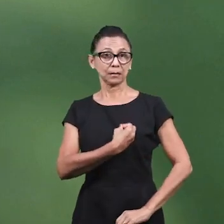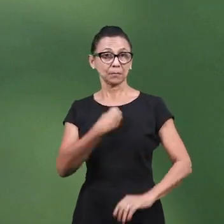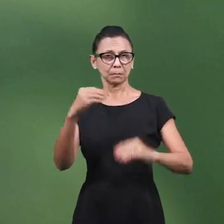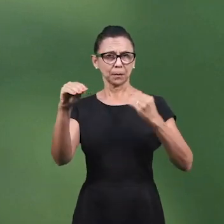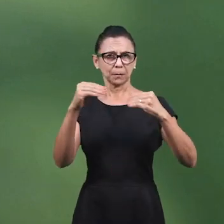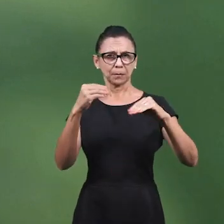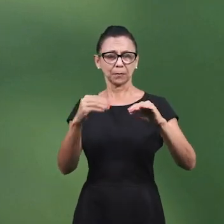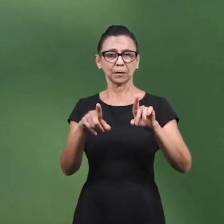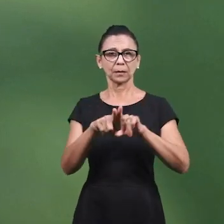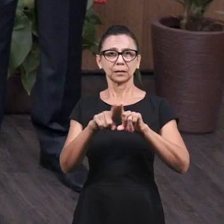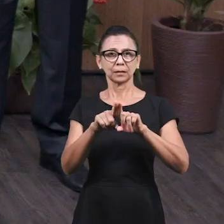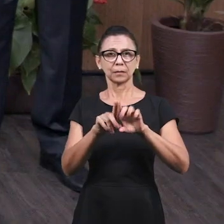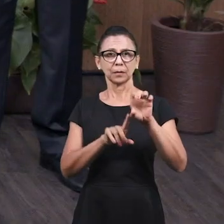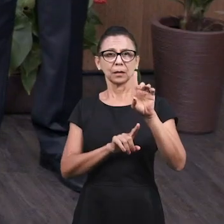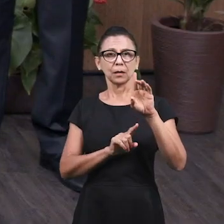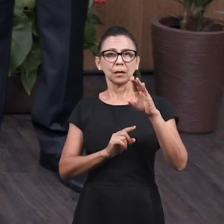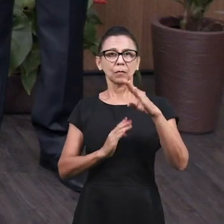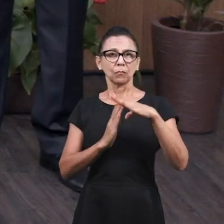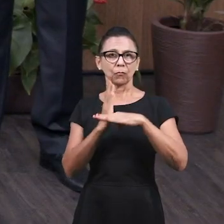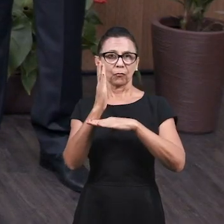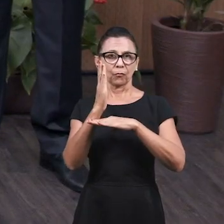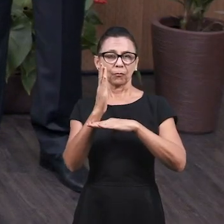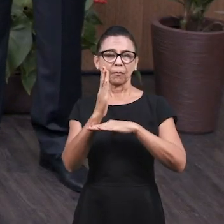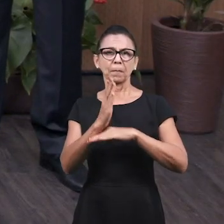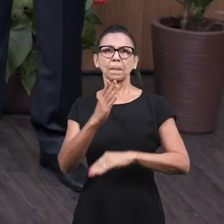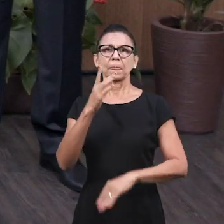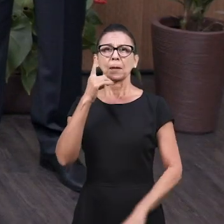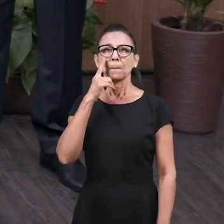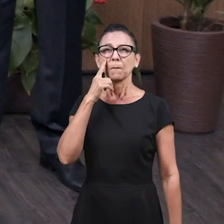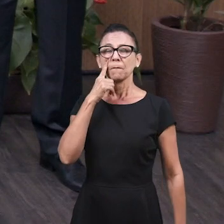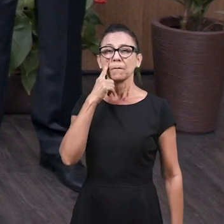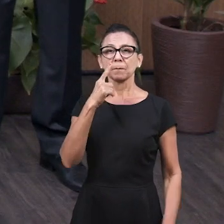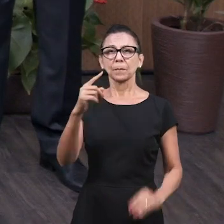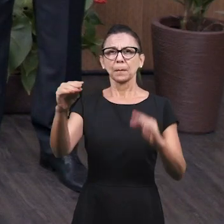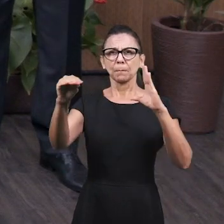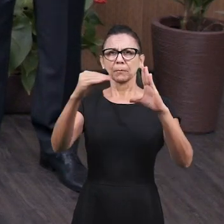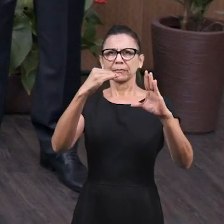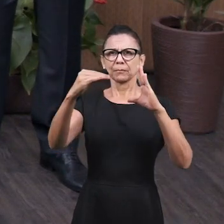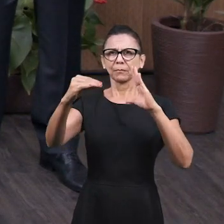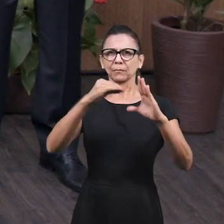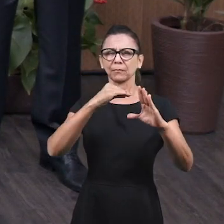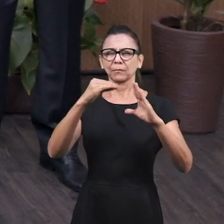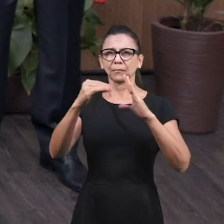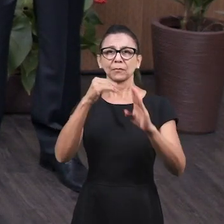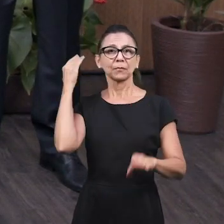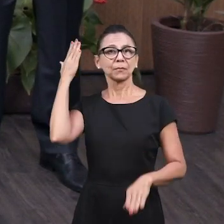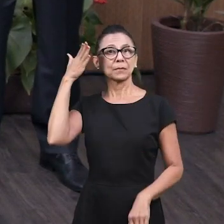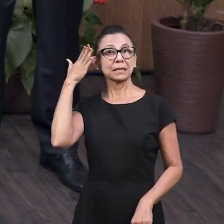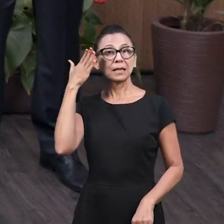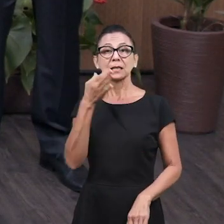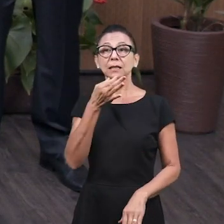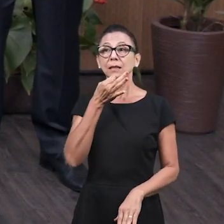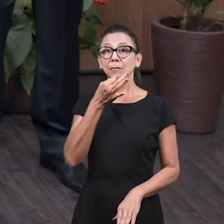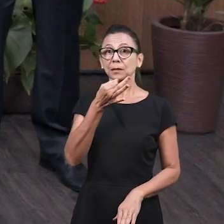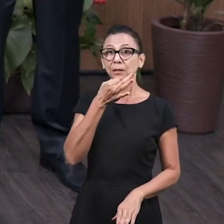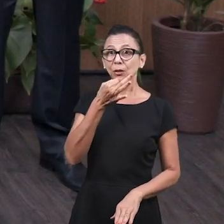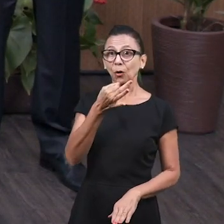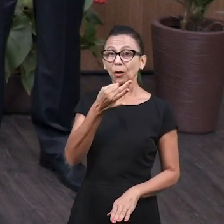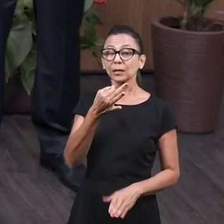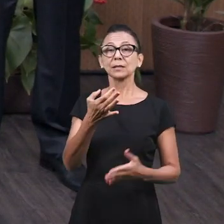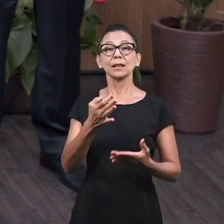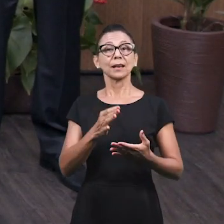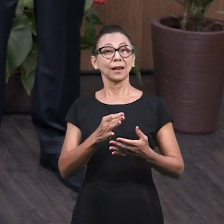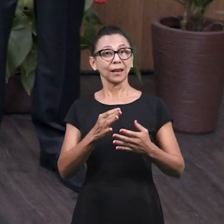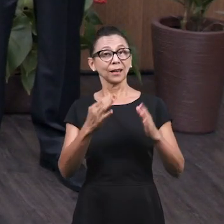всех вас за ваше участие, за то, что вы смотрите нас. Мы получаем множество посланий, свидетельств, комментариев